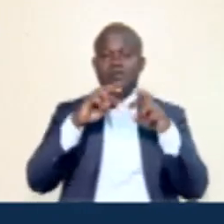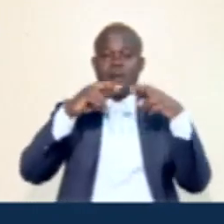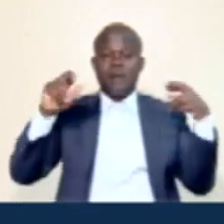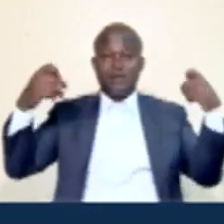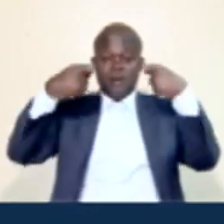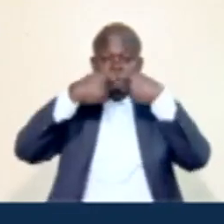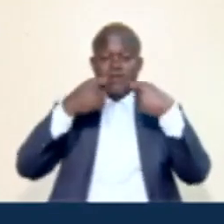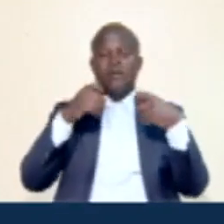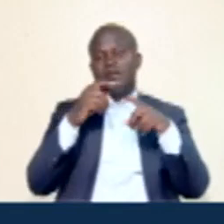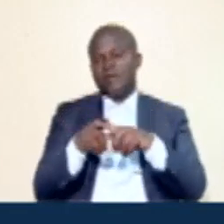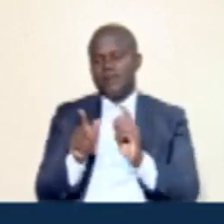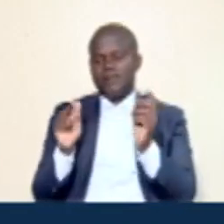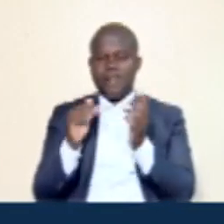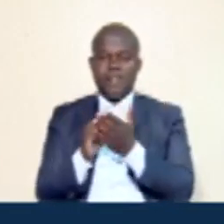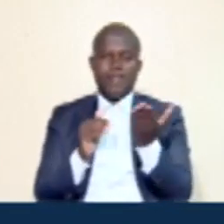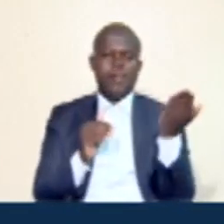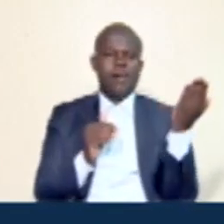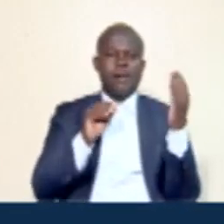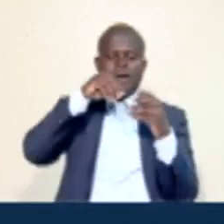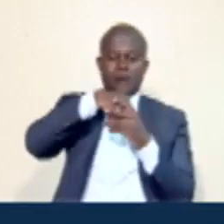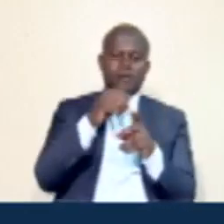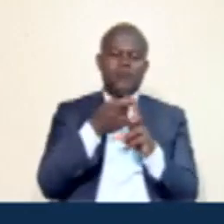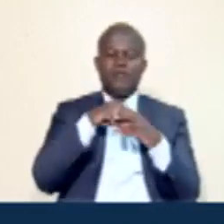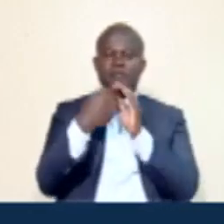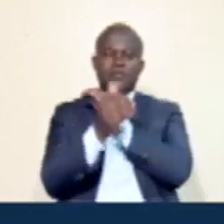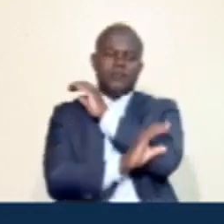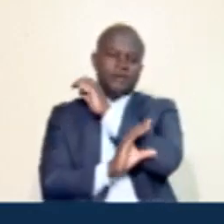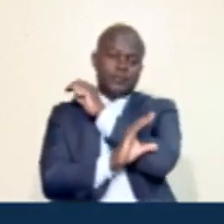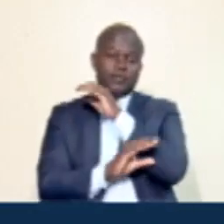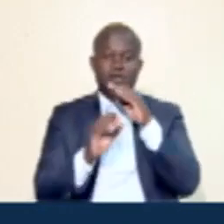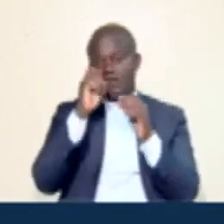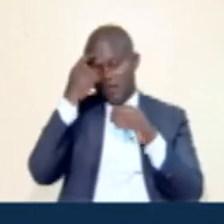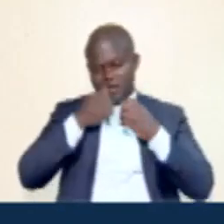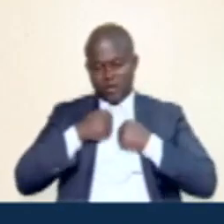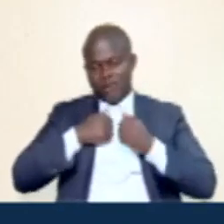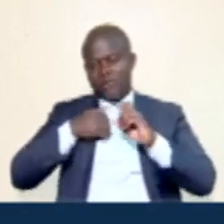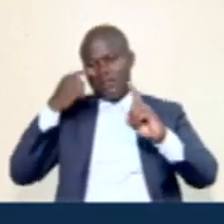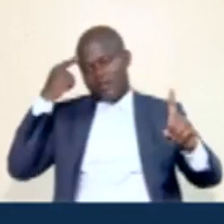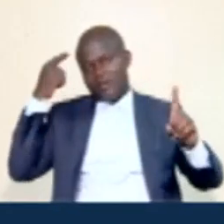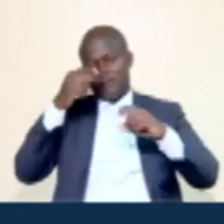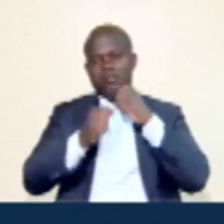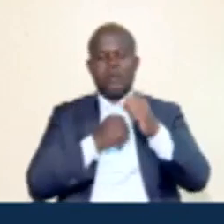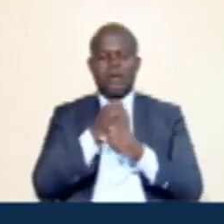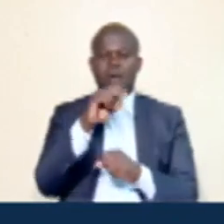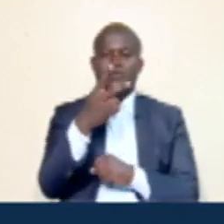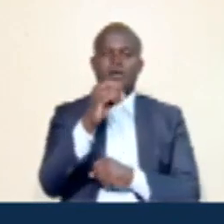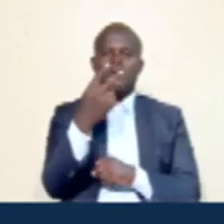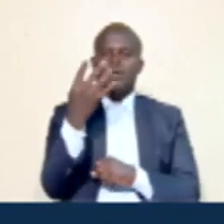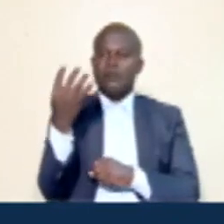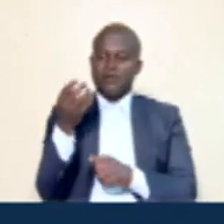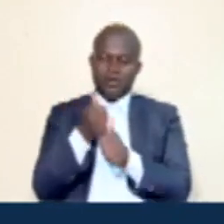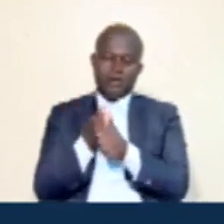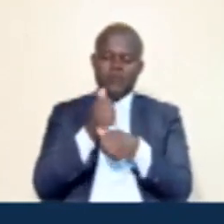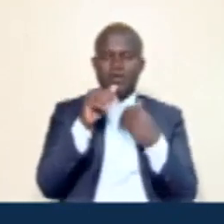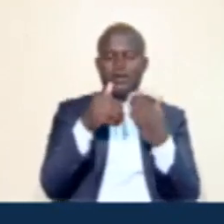y'amashanyarazi y'ubwoko butandukanye harimo n'ava hanze y'igihugu guverinoma y'u Rwanda ifite intego ko mu mwaka w'2024 buri muturage